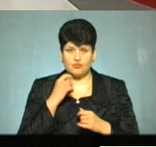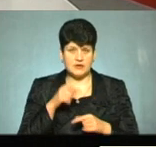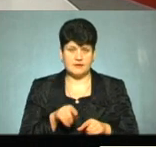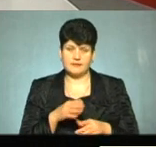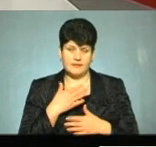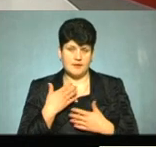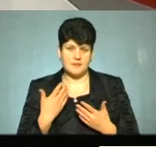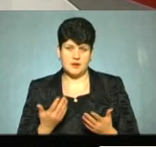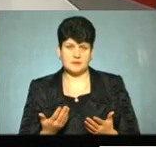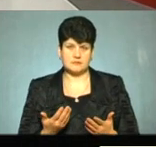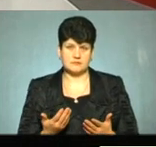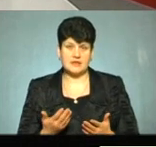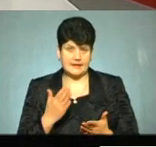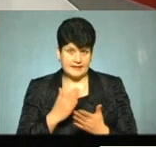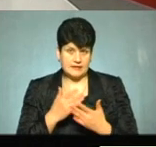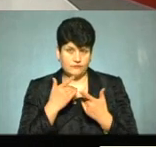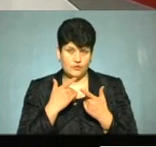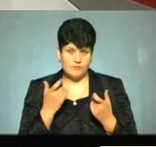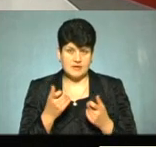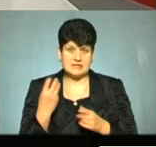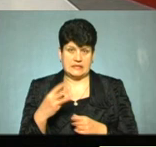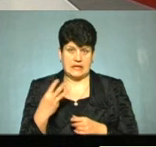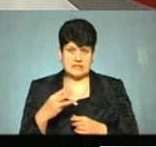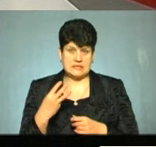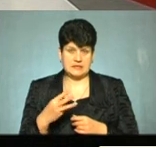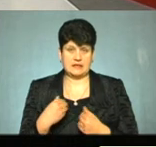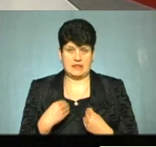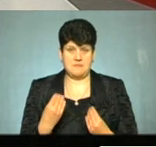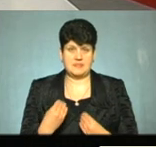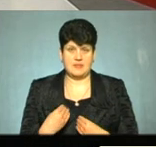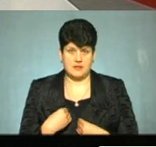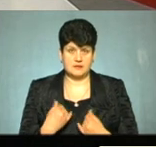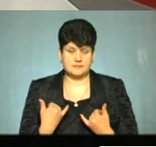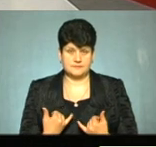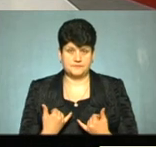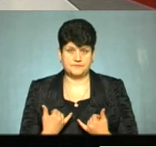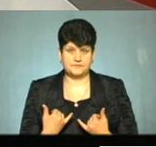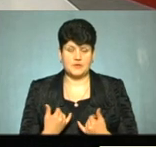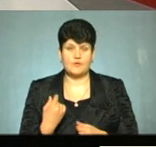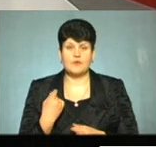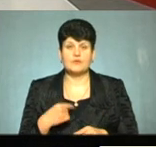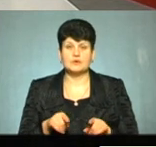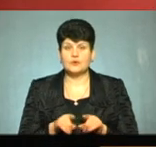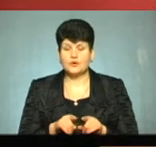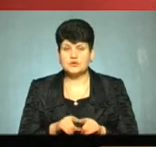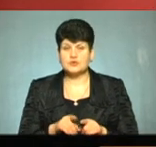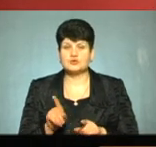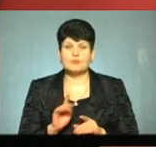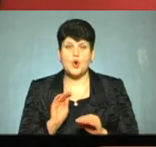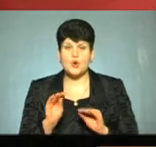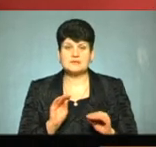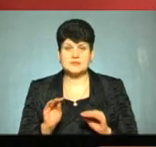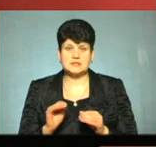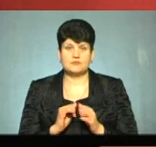їх немає. Є інформація стосовно 30, які нам дали наразі. Водночас,